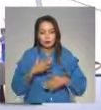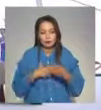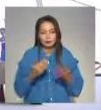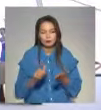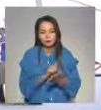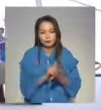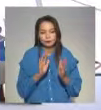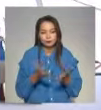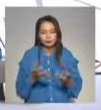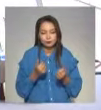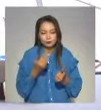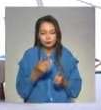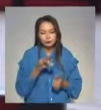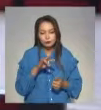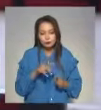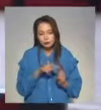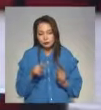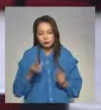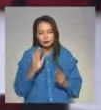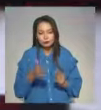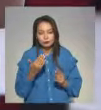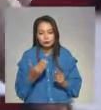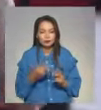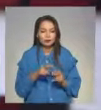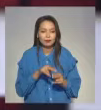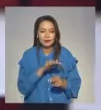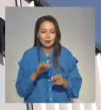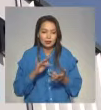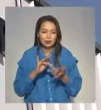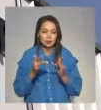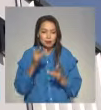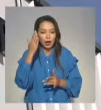будут принимать весь июль. Их перечень опубликуют на официальном